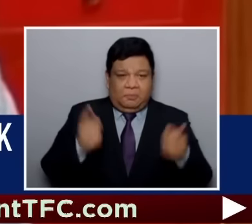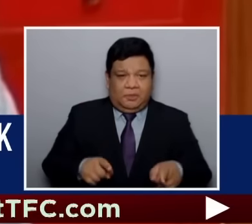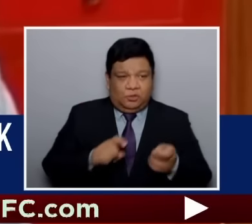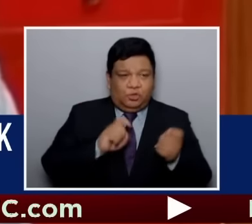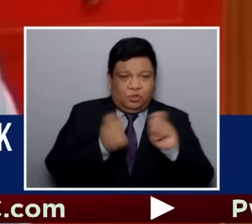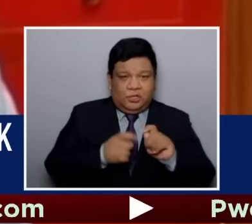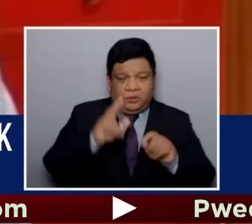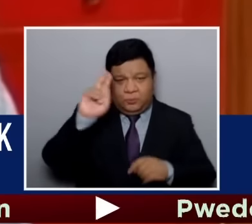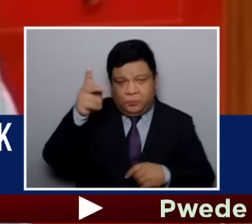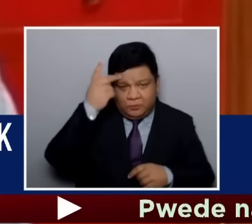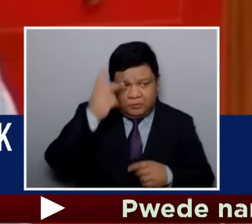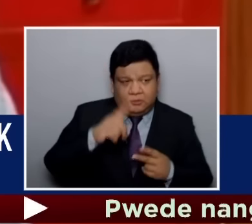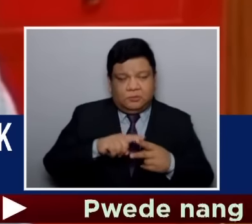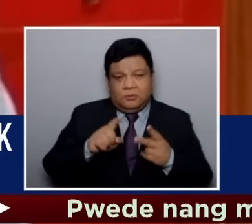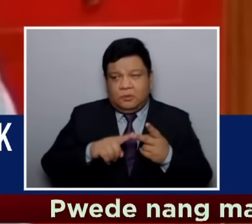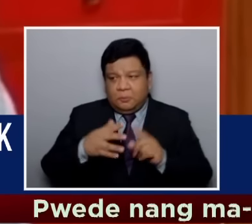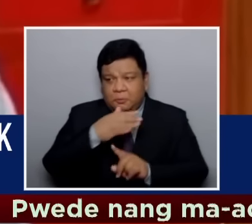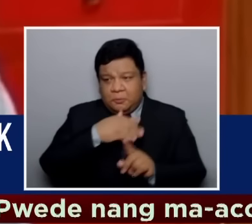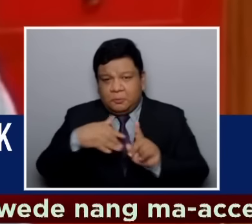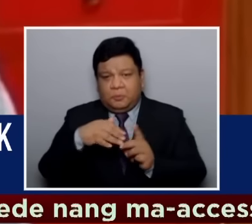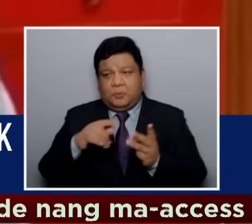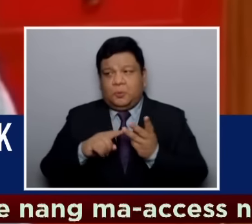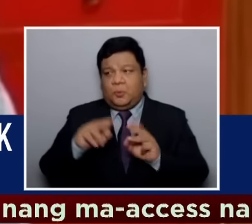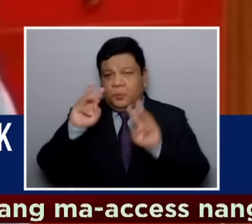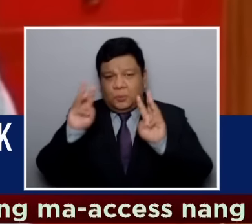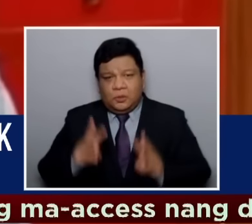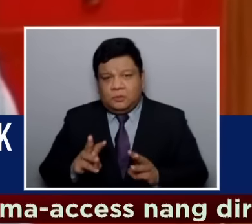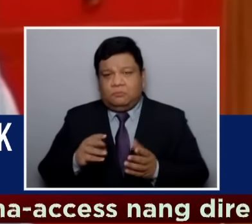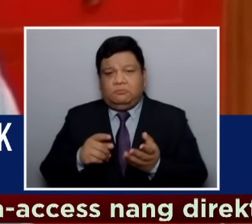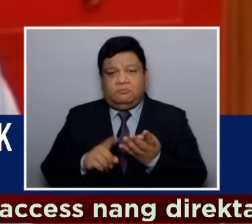environmental, weather, or whatever economic change